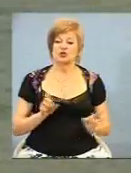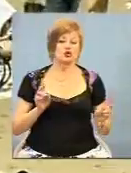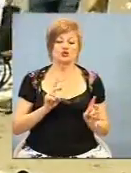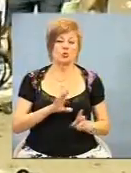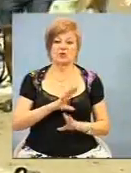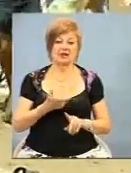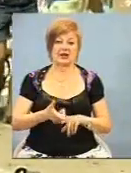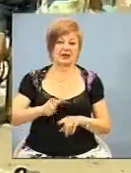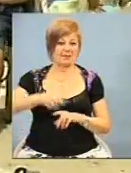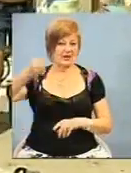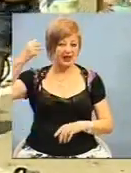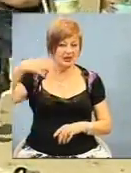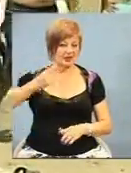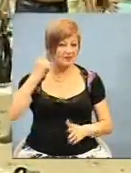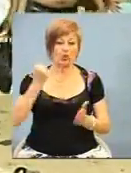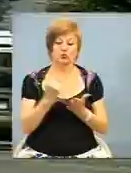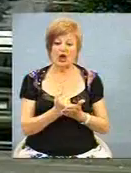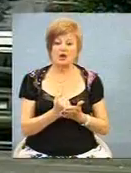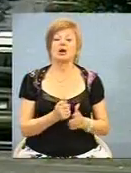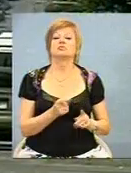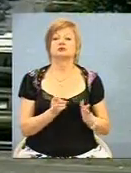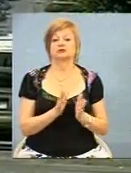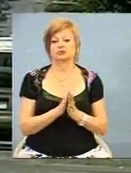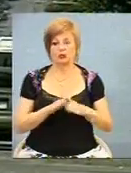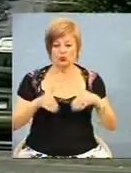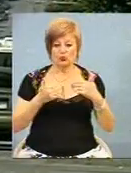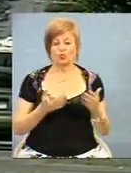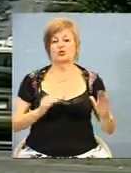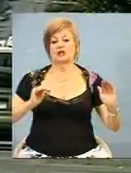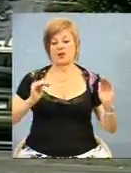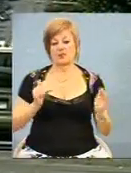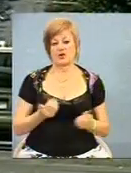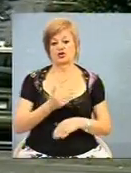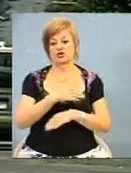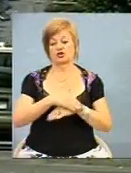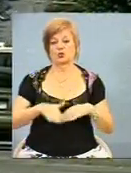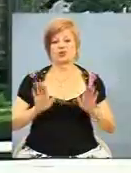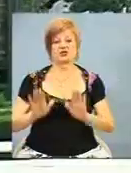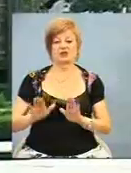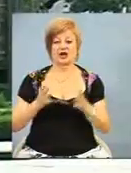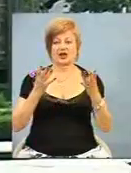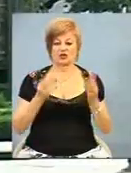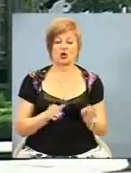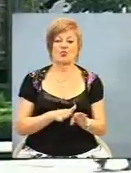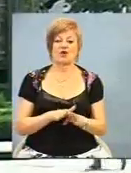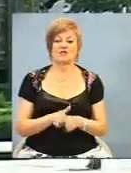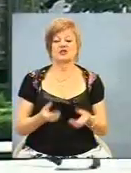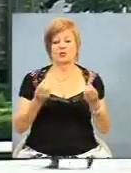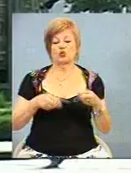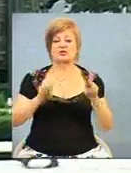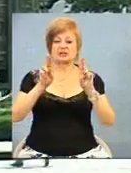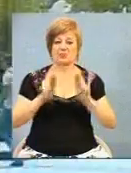уникнути перегрівання та теплового удару, рекомендовано за можливості обмежити денне перебування на вулиці та дотримуватися елементарних